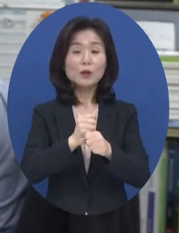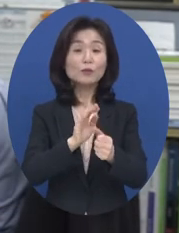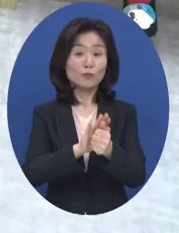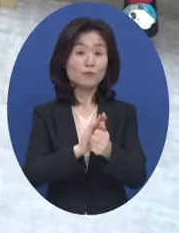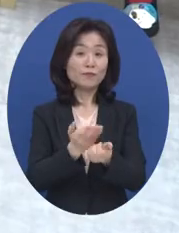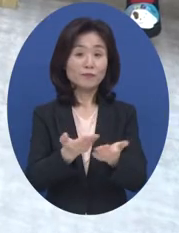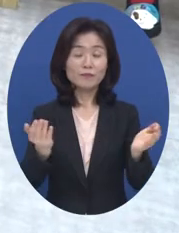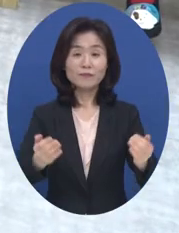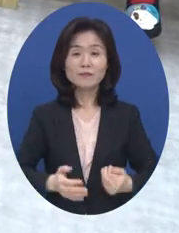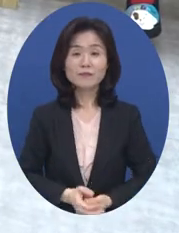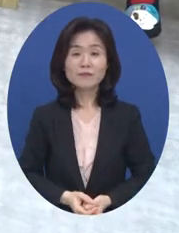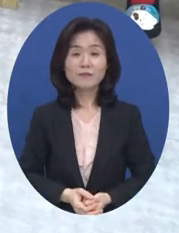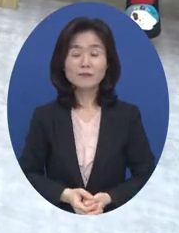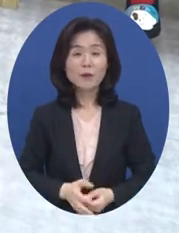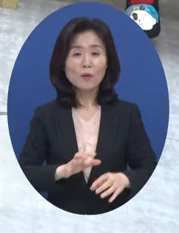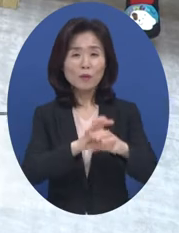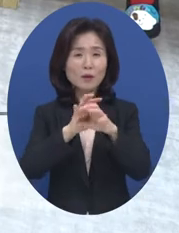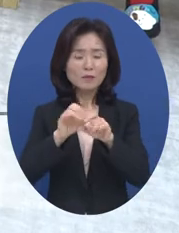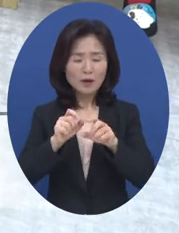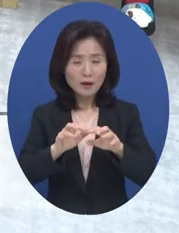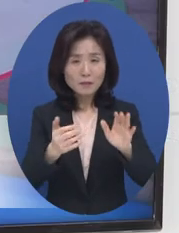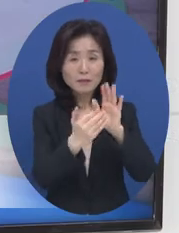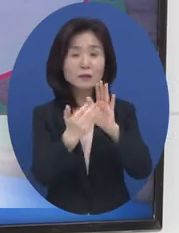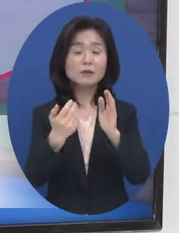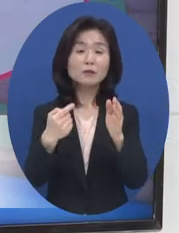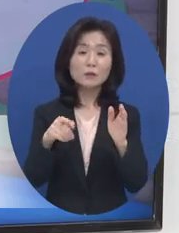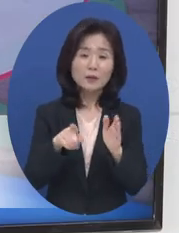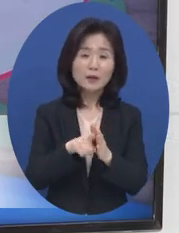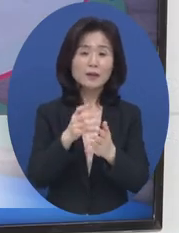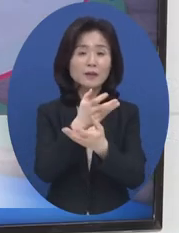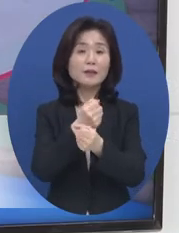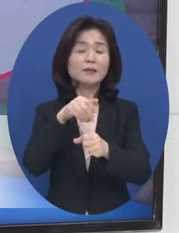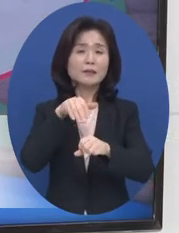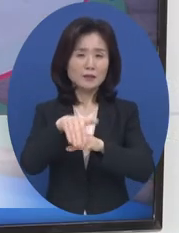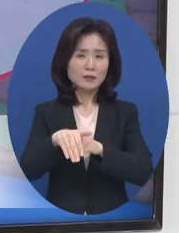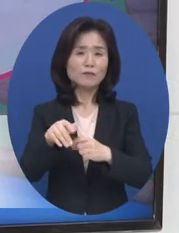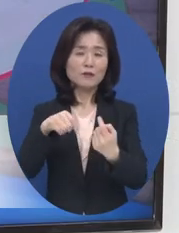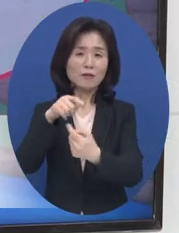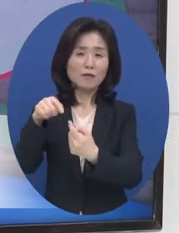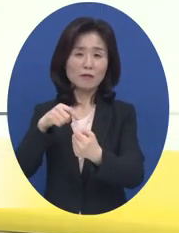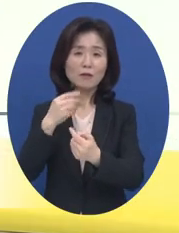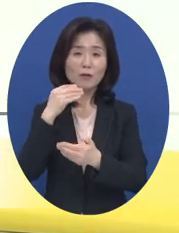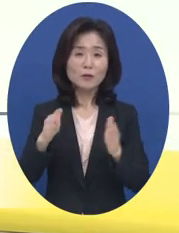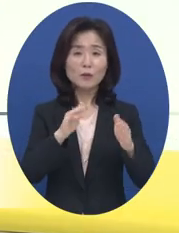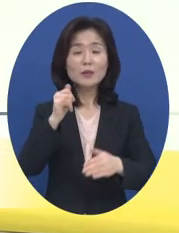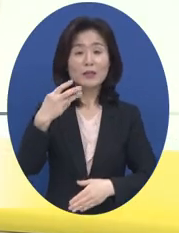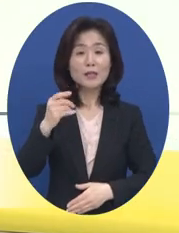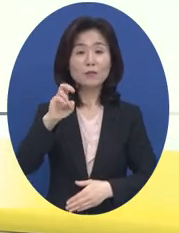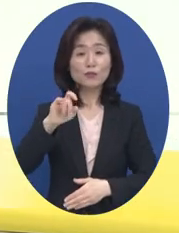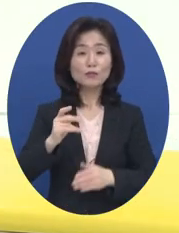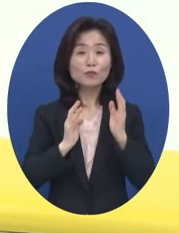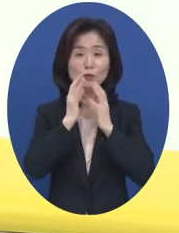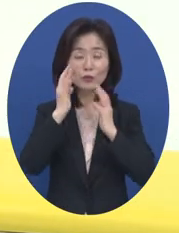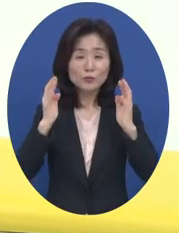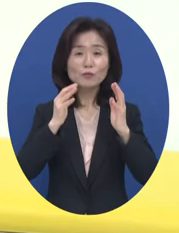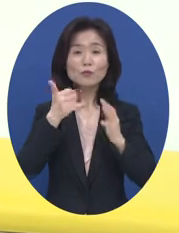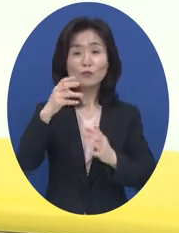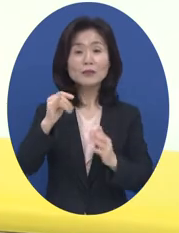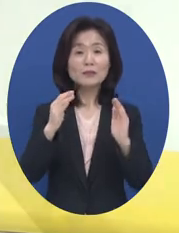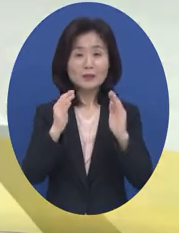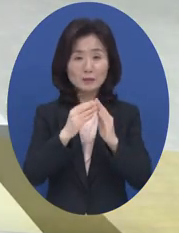줍니다 코로나 일고 확산 방지를 위해 예약제로 운영 될 때 경우도 될 품속 누리집에서 신청함